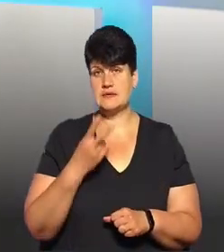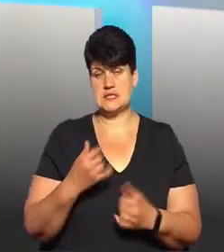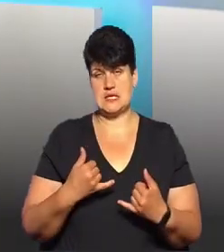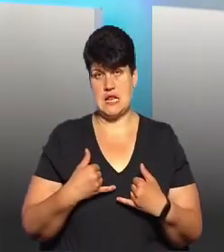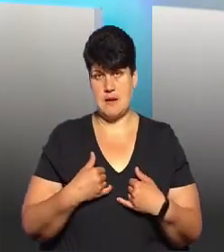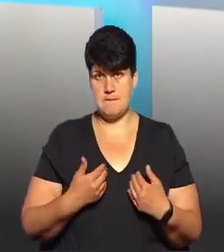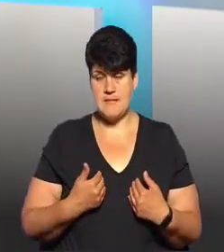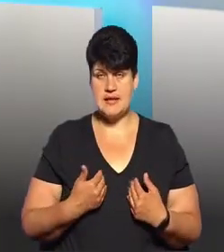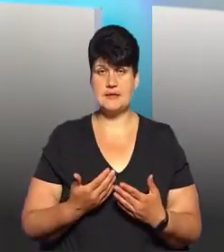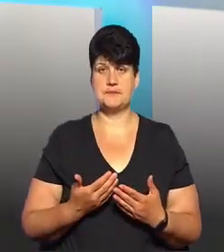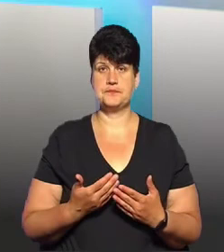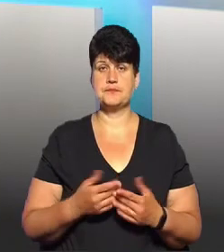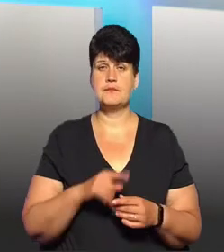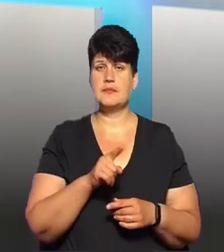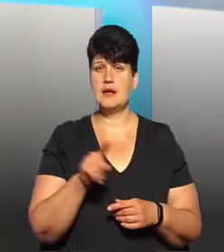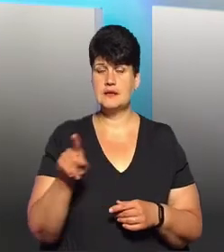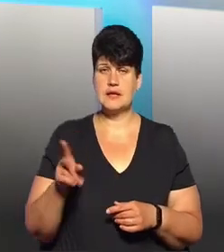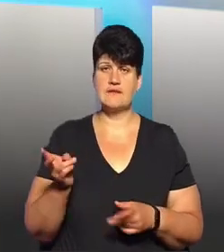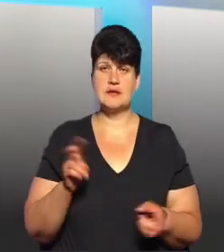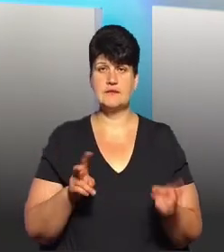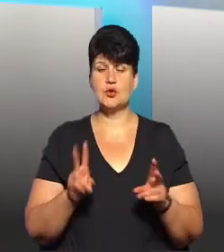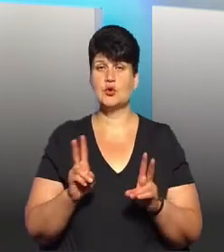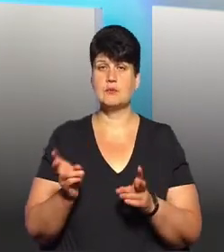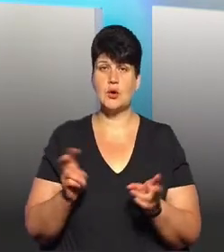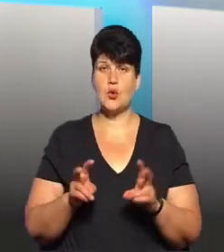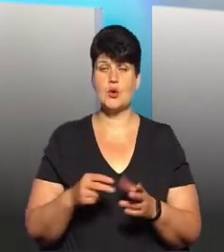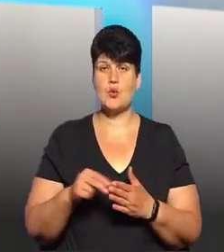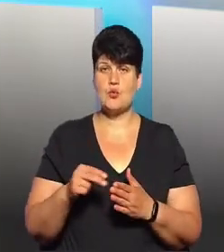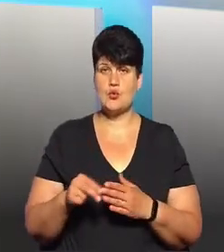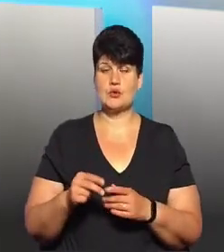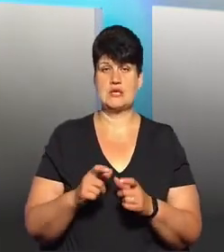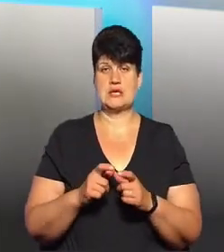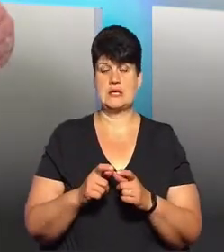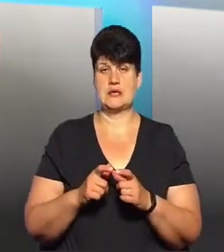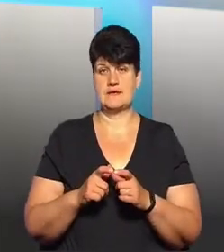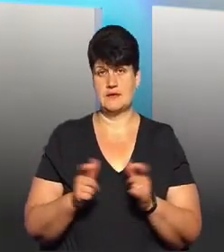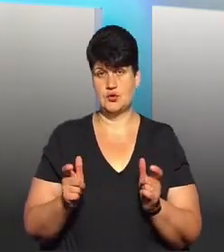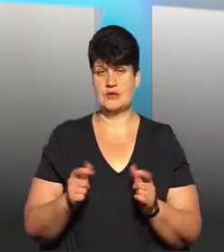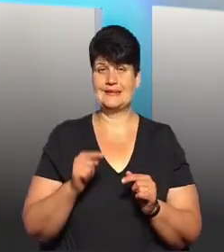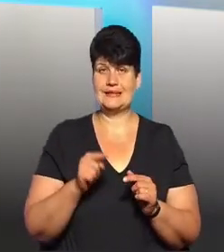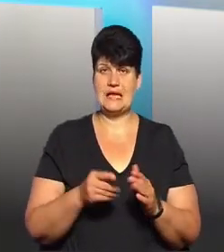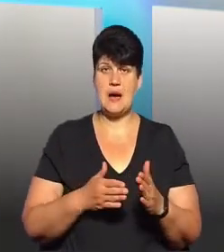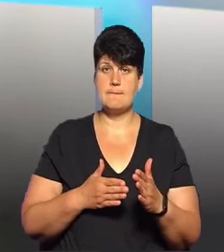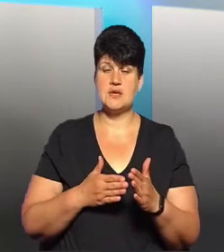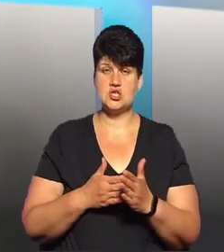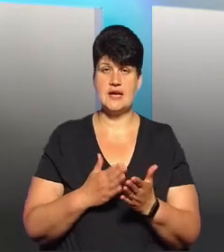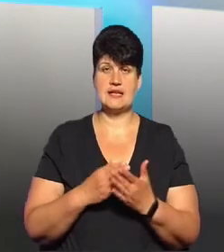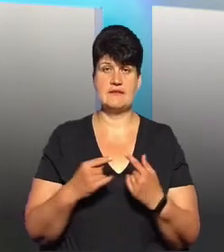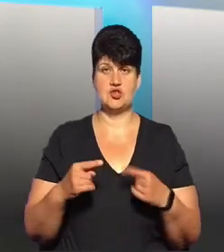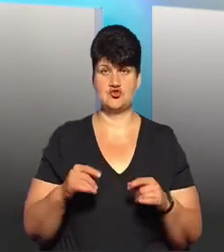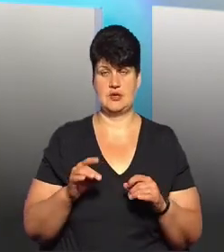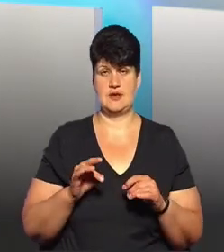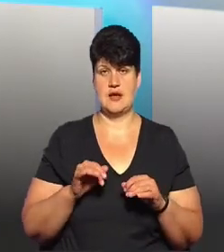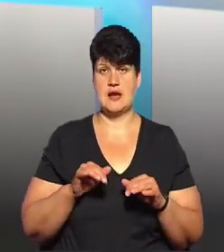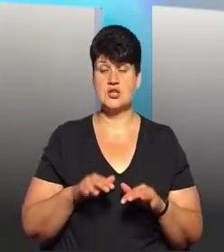напевно, для тих відвідувачів, які до нас приходять, які купують квиток на це, та межа є в якихось інших речах, так? Тобто, вона